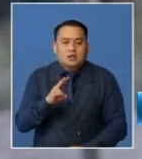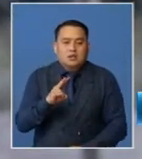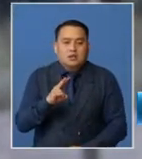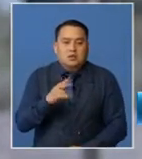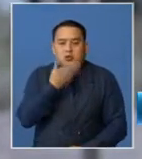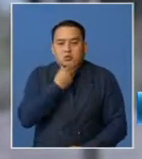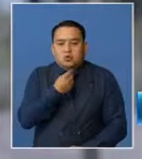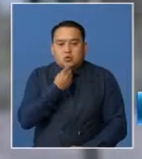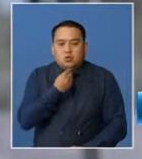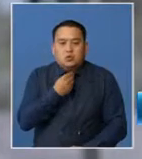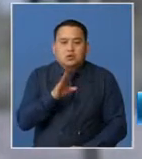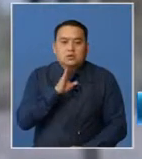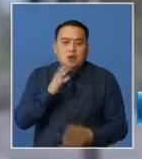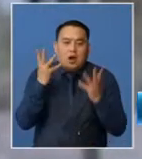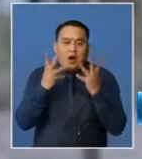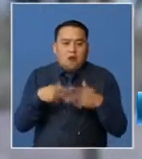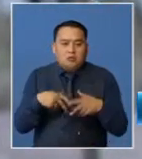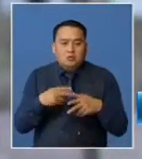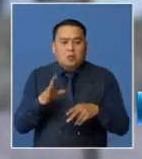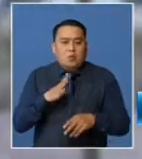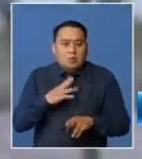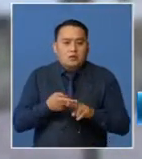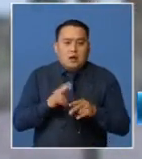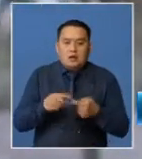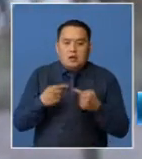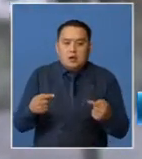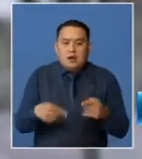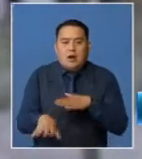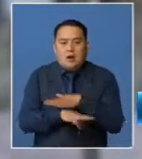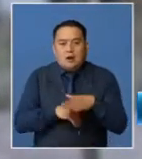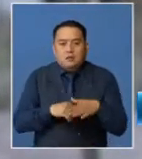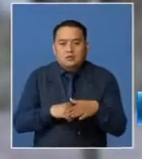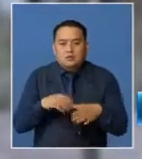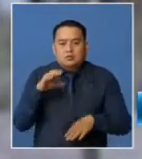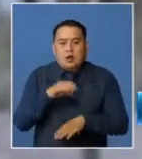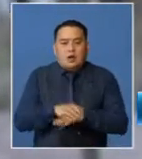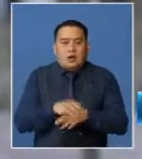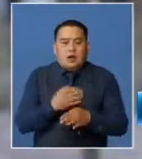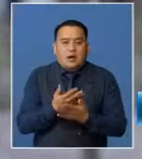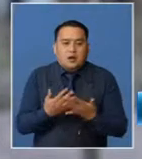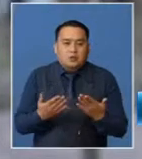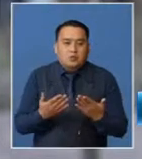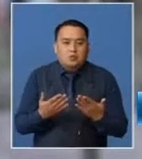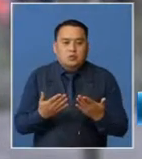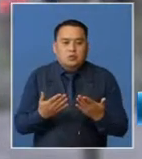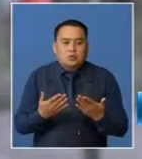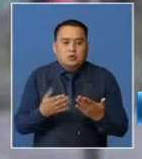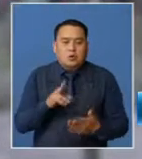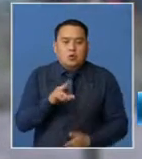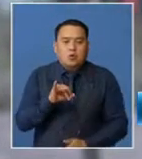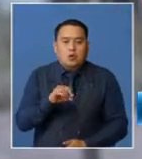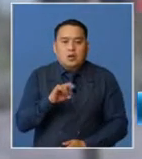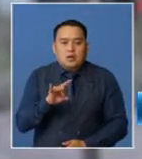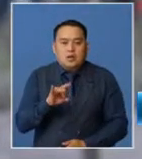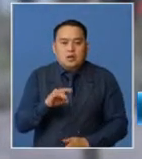сұлу қыздарға ғашық болыпты. Оны алам дегенде алып қашқан қызын қуып жетіп ұстап алыпты. Содан ағасынан осы Құлагер атты алған